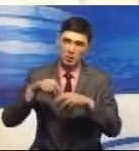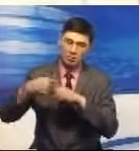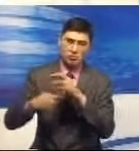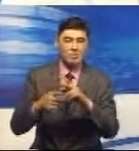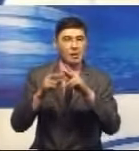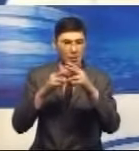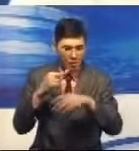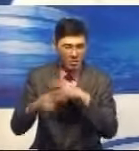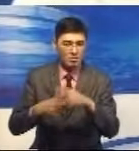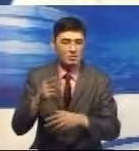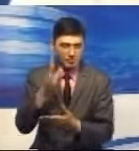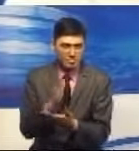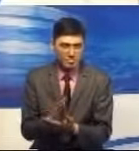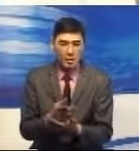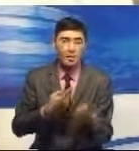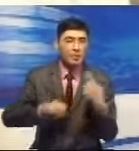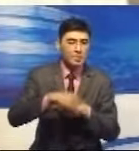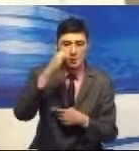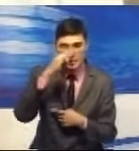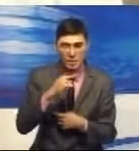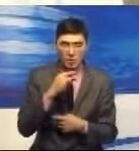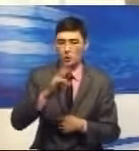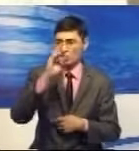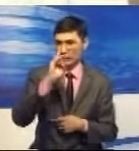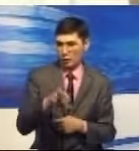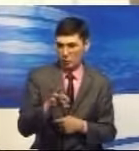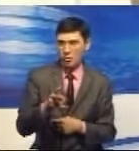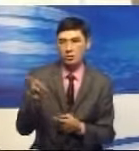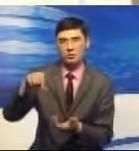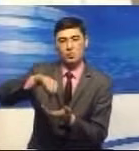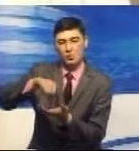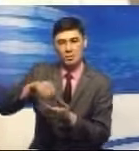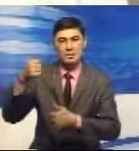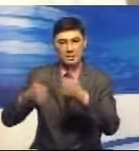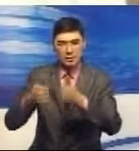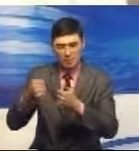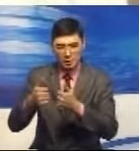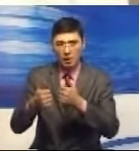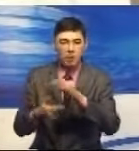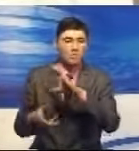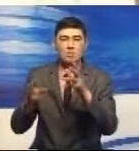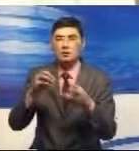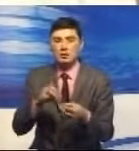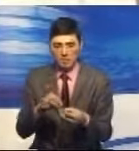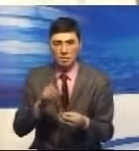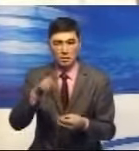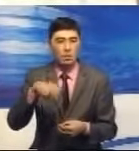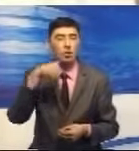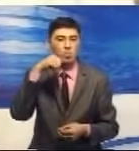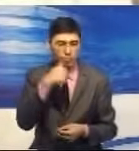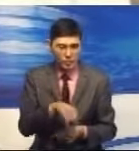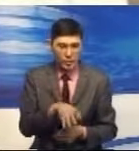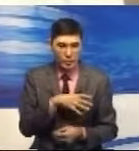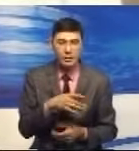жылдан бері әлем біріншілігіне қатысып келеді. Бизнес және сервис колледжі 2 жыл қатарынан облыстық жарысқа қатысты. Биыл